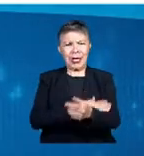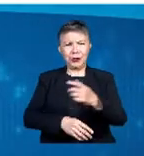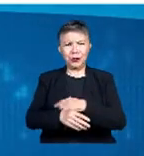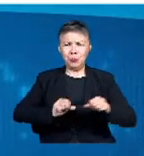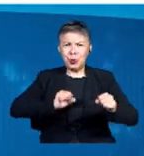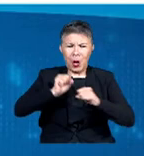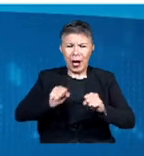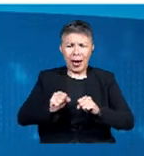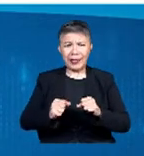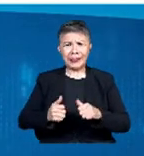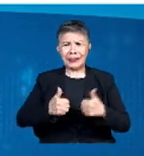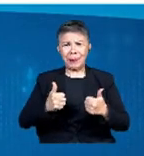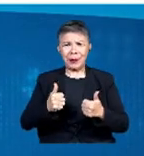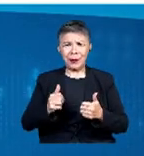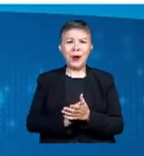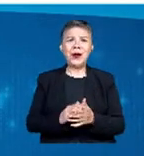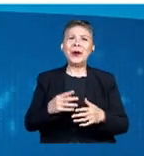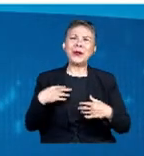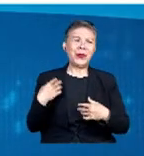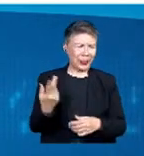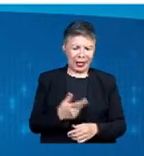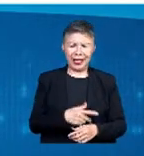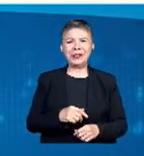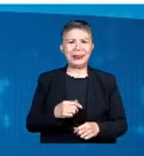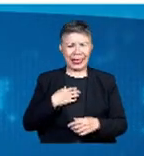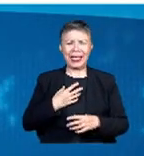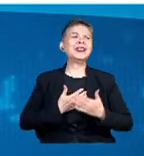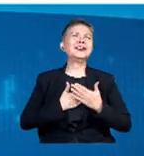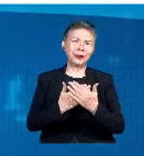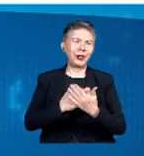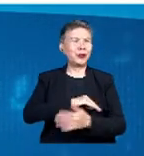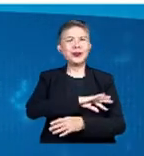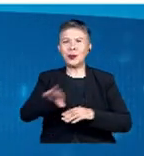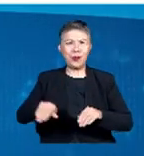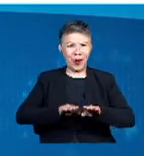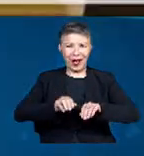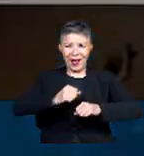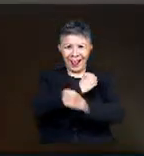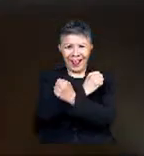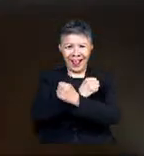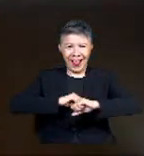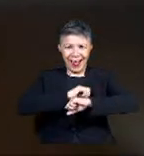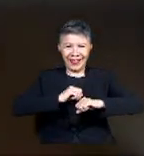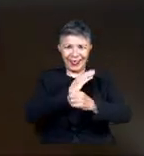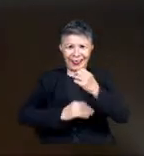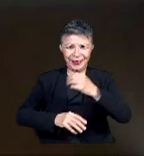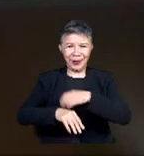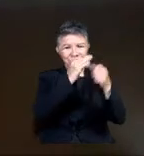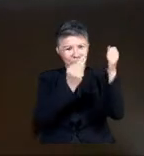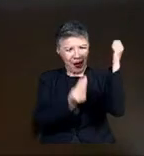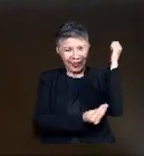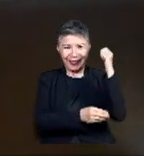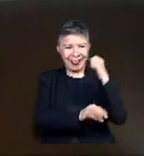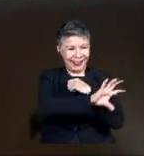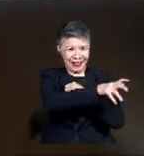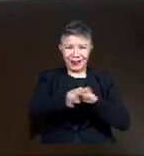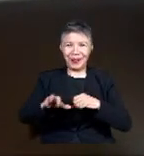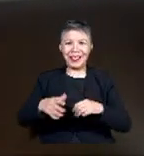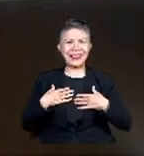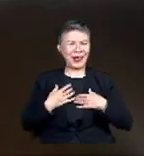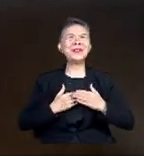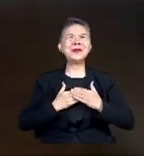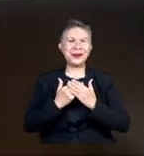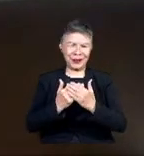Iya, tadi yang jagoan semua pasti jagoan. Sama semua mewakili dari daerahnya masing-masing. Ya kan?